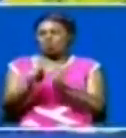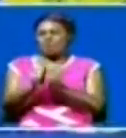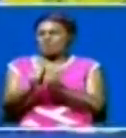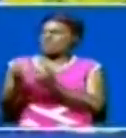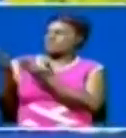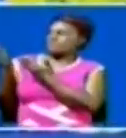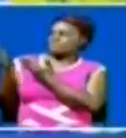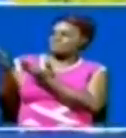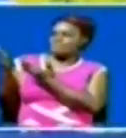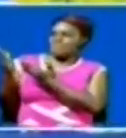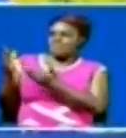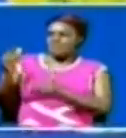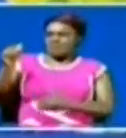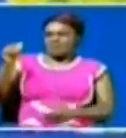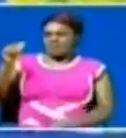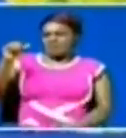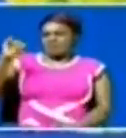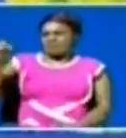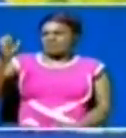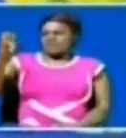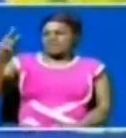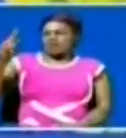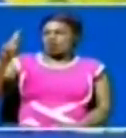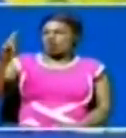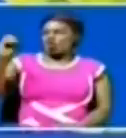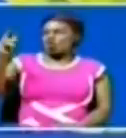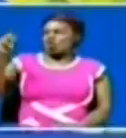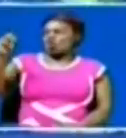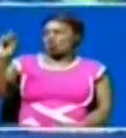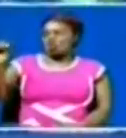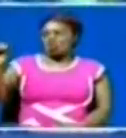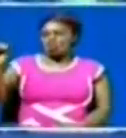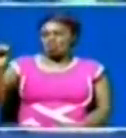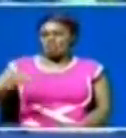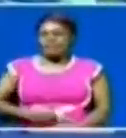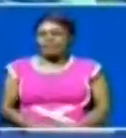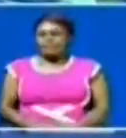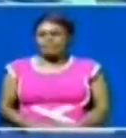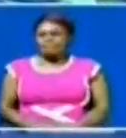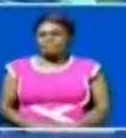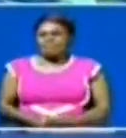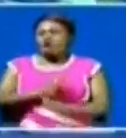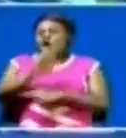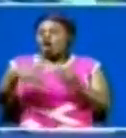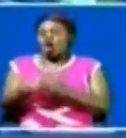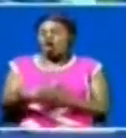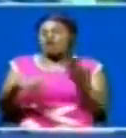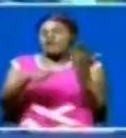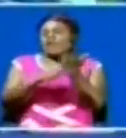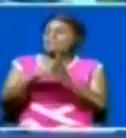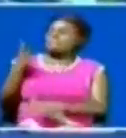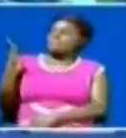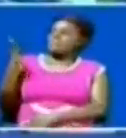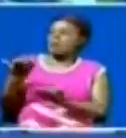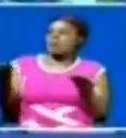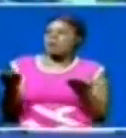mwingine ila ni Alison Jematia Rono Chelaite. Mtazamaji yote ni majina yake. Atatuambia siku hizi yuko wapi